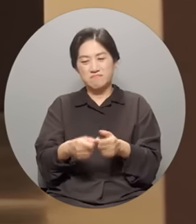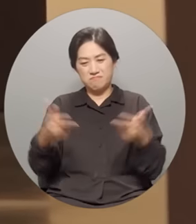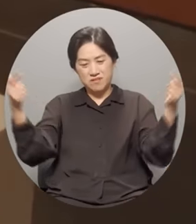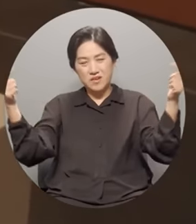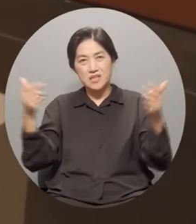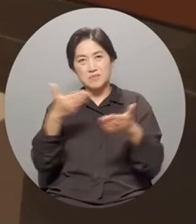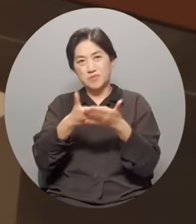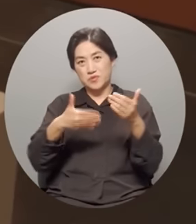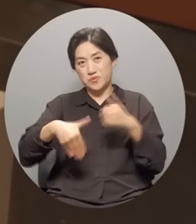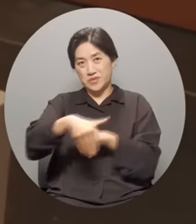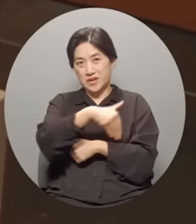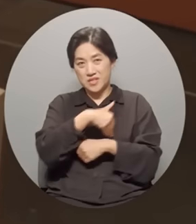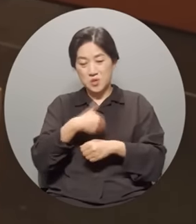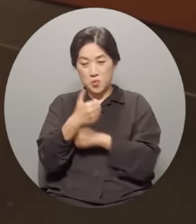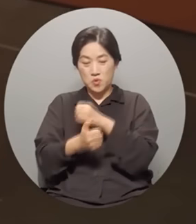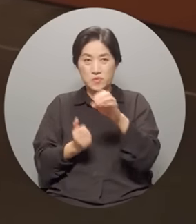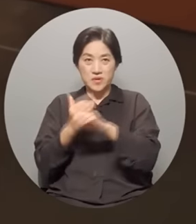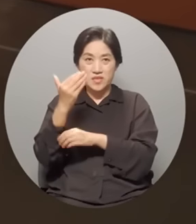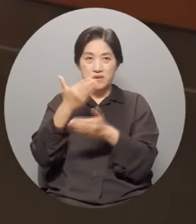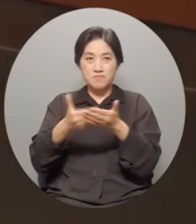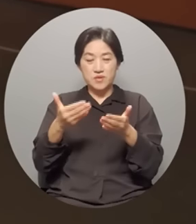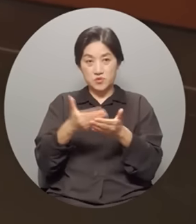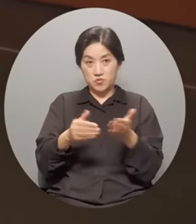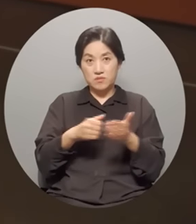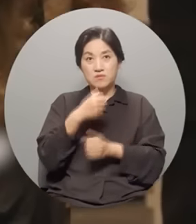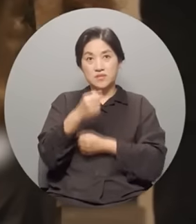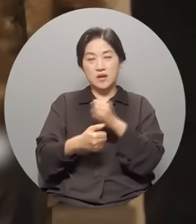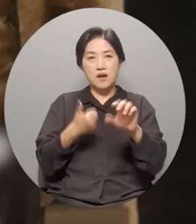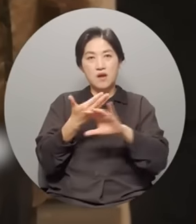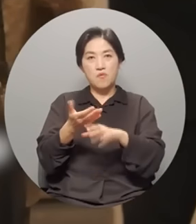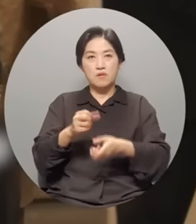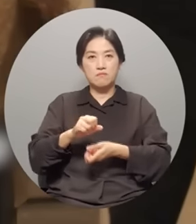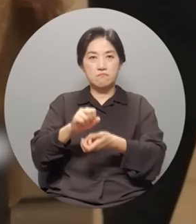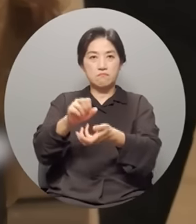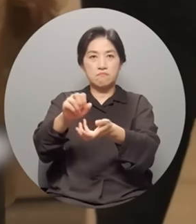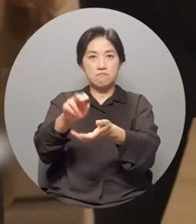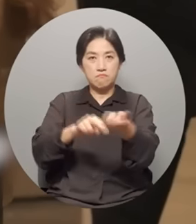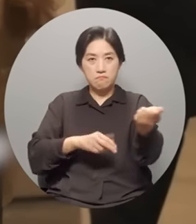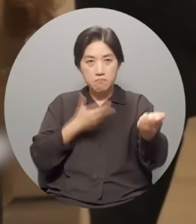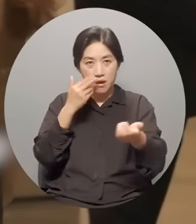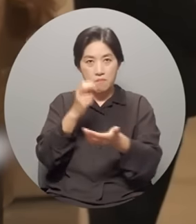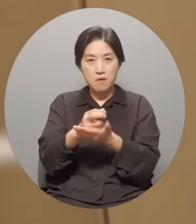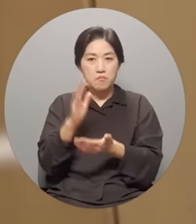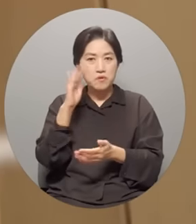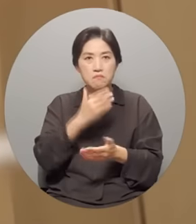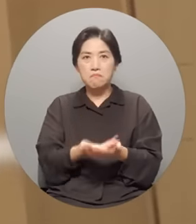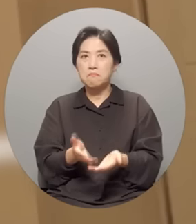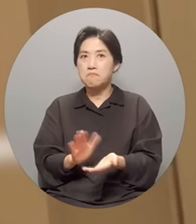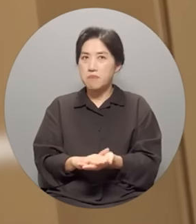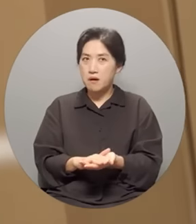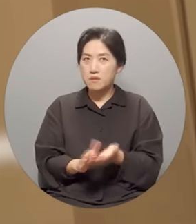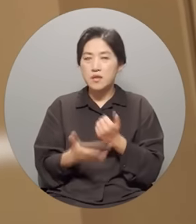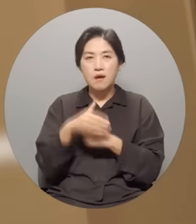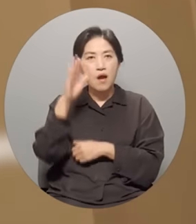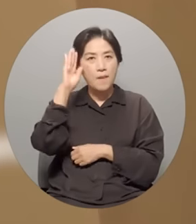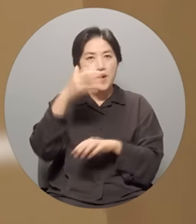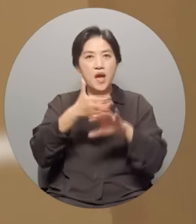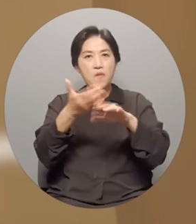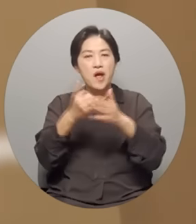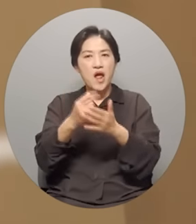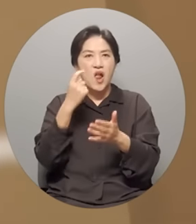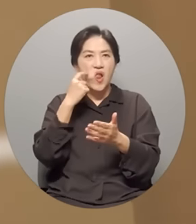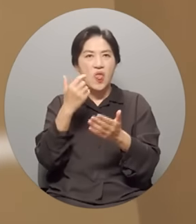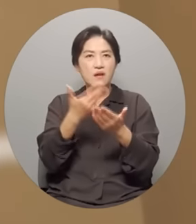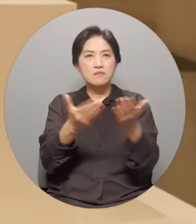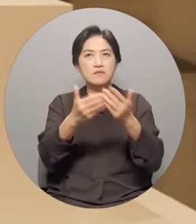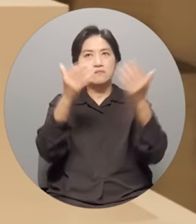미술시장 50년 넘은 미술 작품은 자유롭게 해외로 반출되고 법까지 최근에 개정돼 앞으로 해외 위작 전시